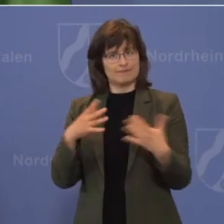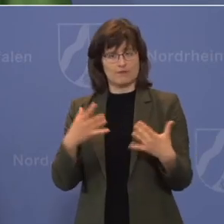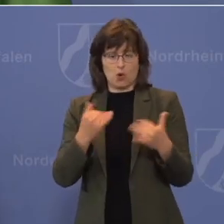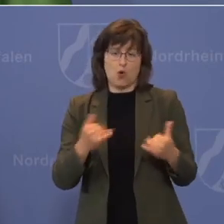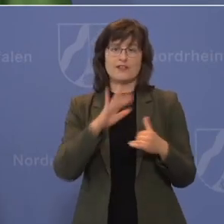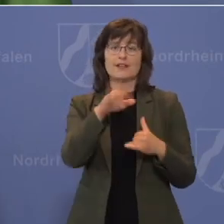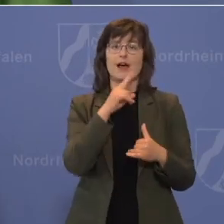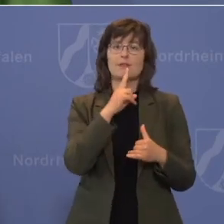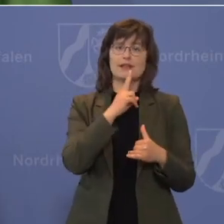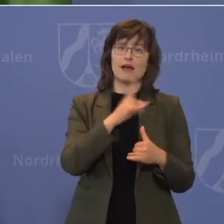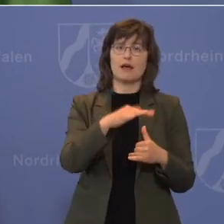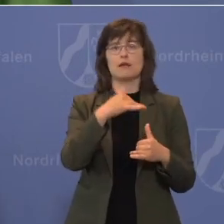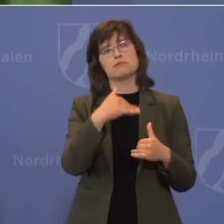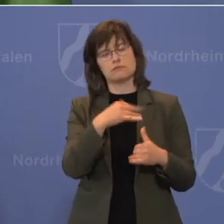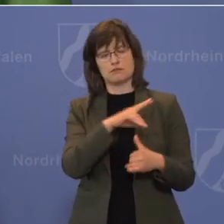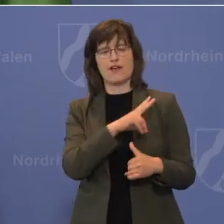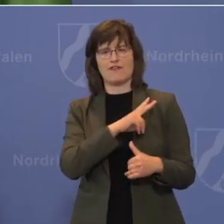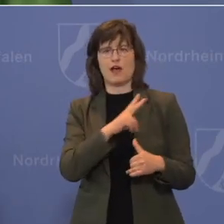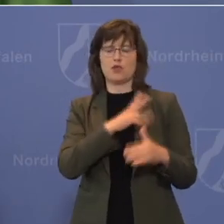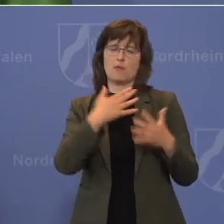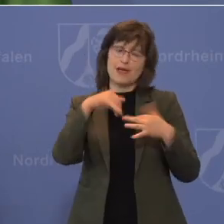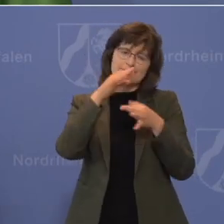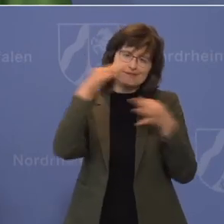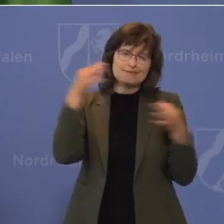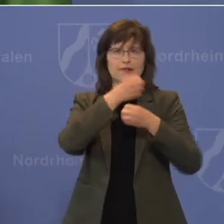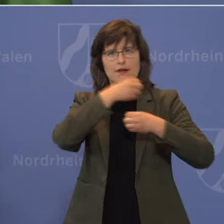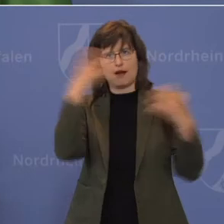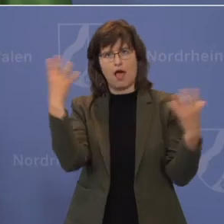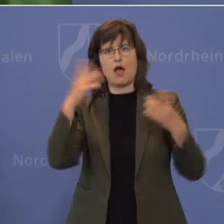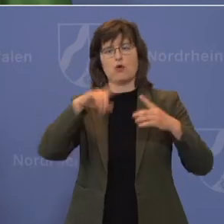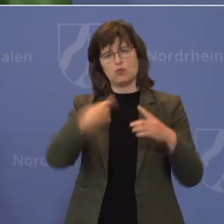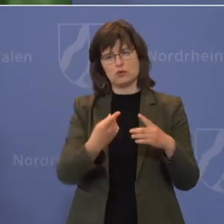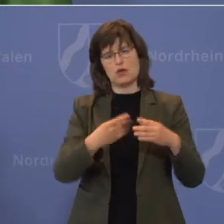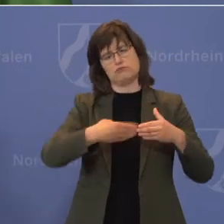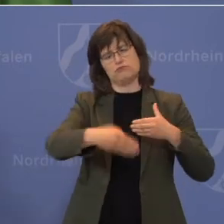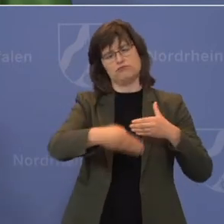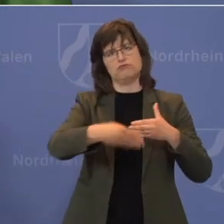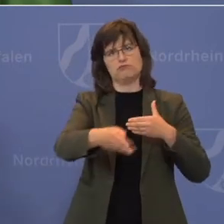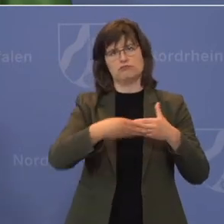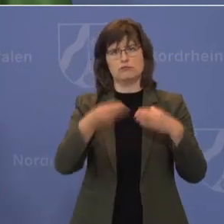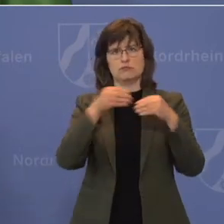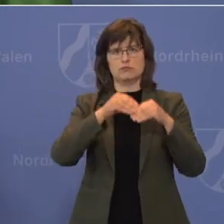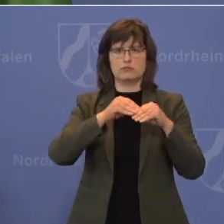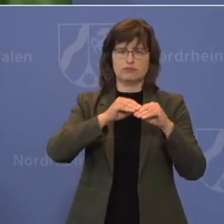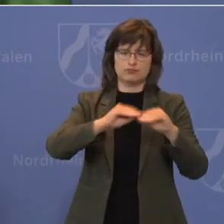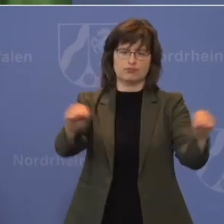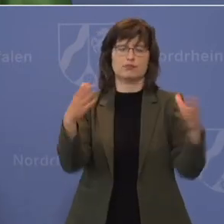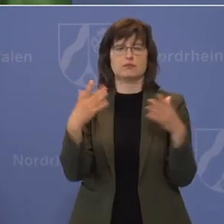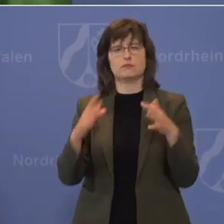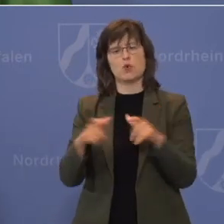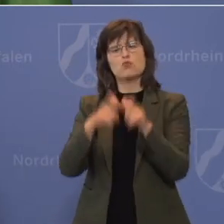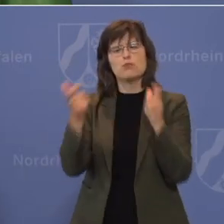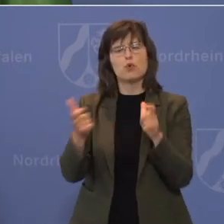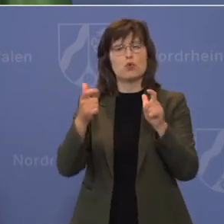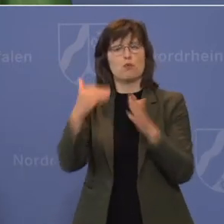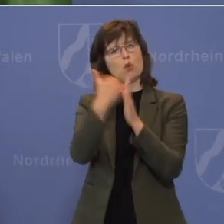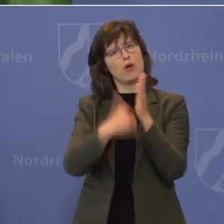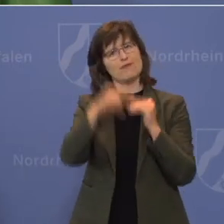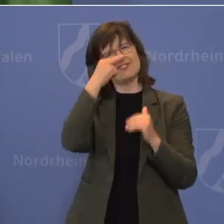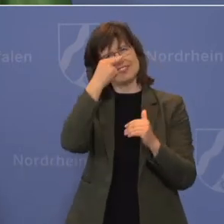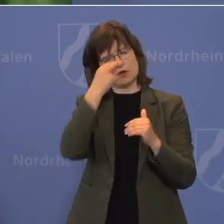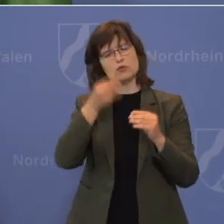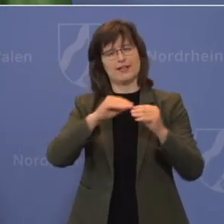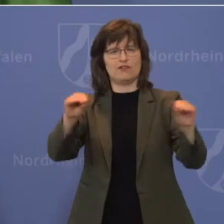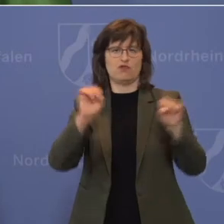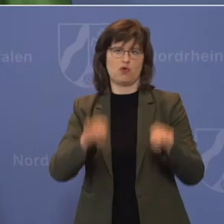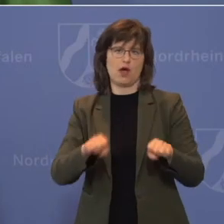heute Nachmittag weitere Konkretisierung, sodass wir Sie dann auch zeitnah über dieses Überbrückungsprogramm